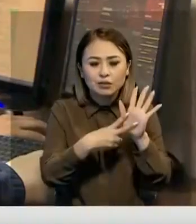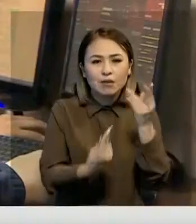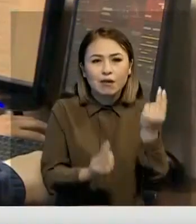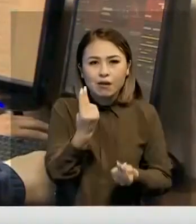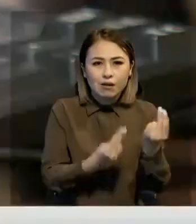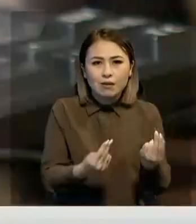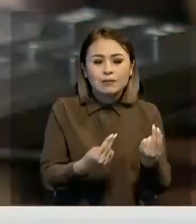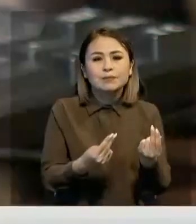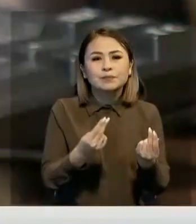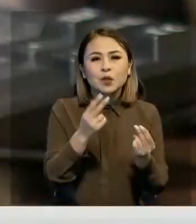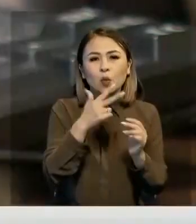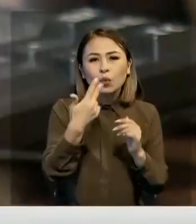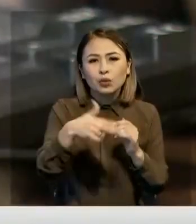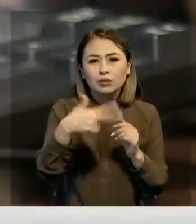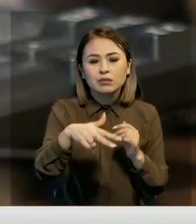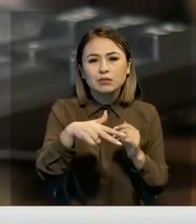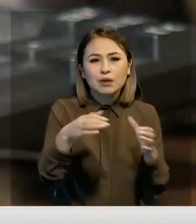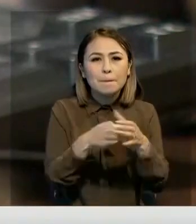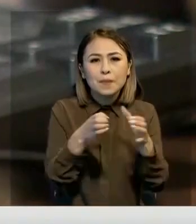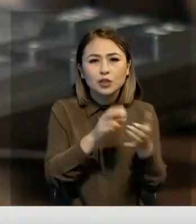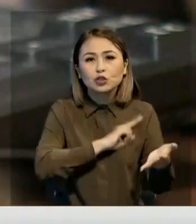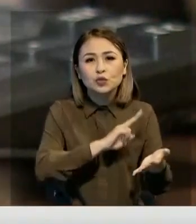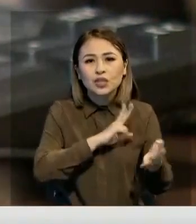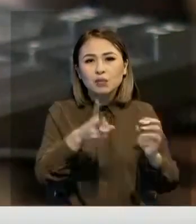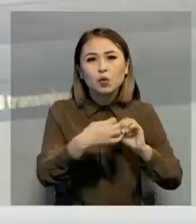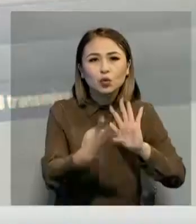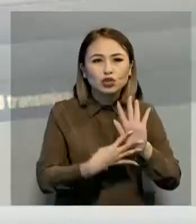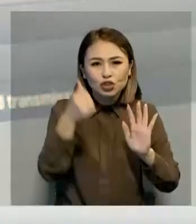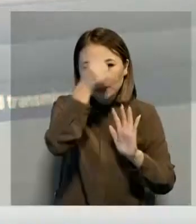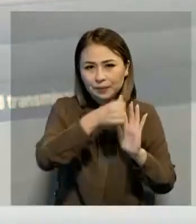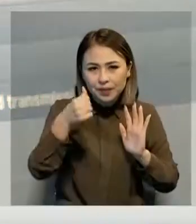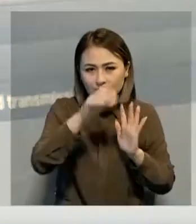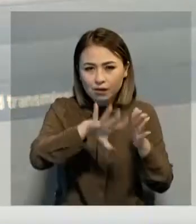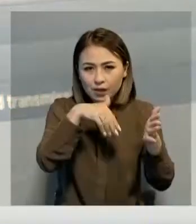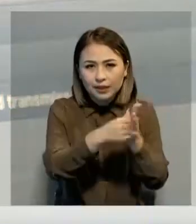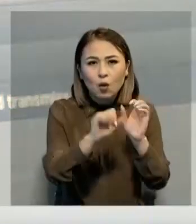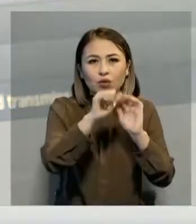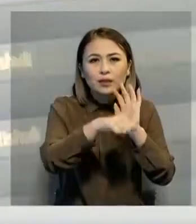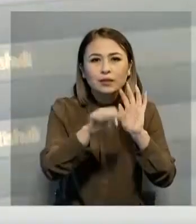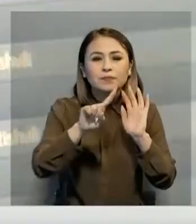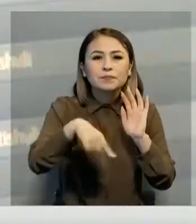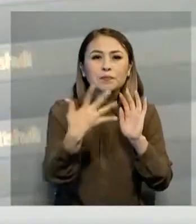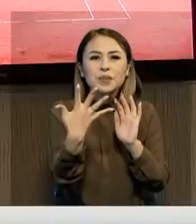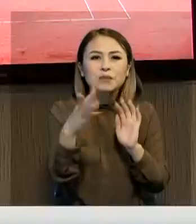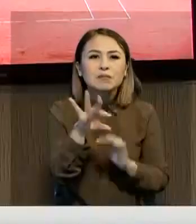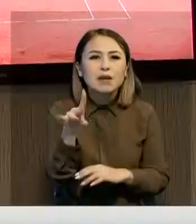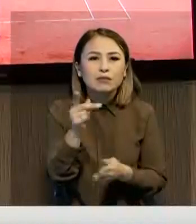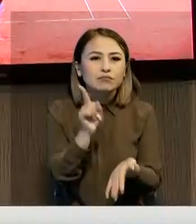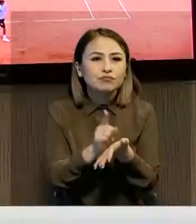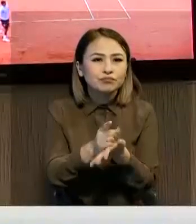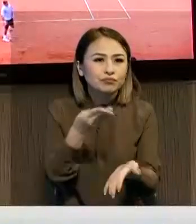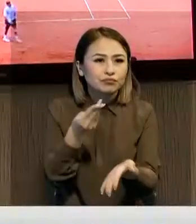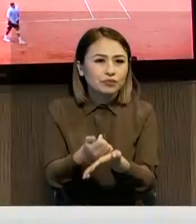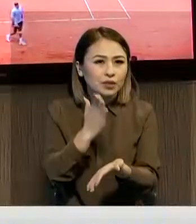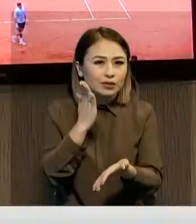30 букмекерлік компания жұмыс істейді. 2019 жылы олардан 16,5 миллиард теңге салық түскен. Алайда